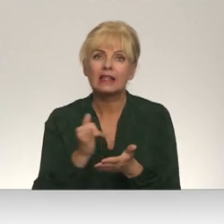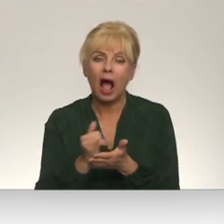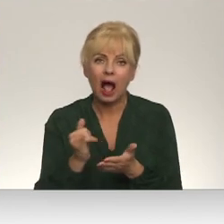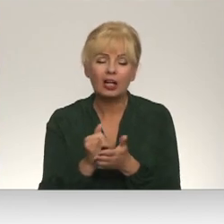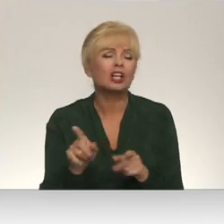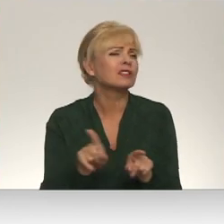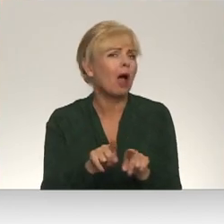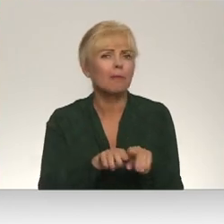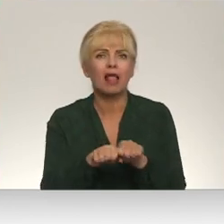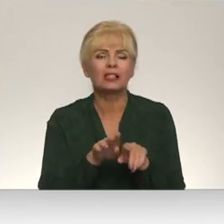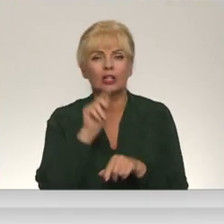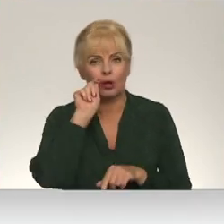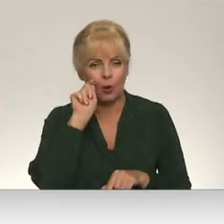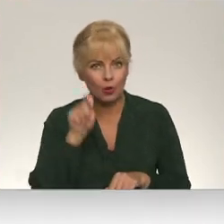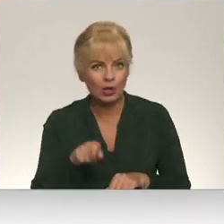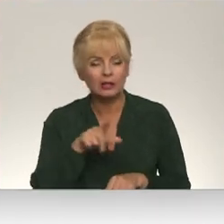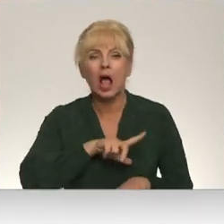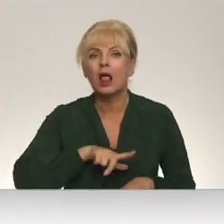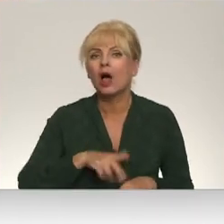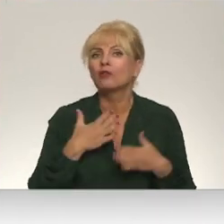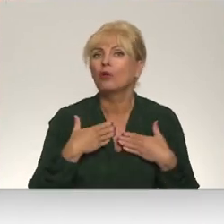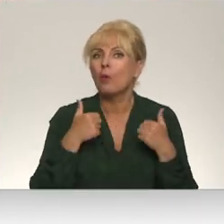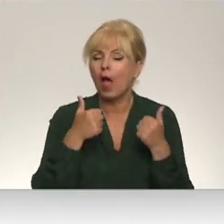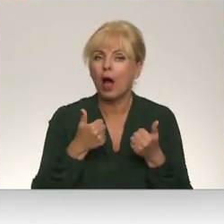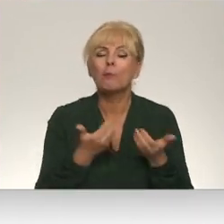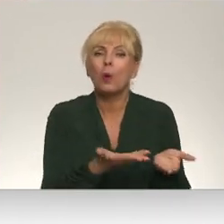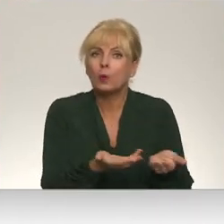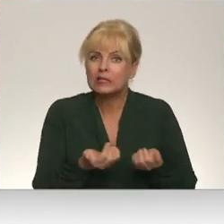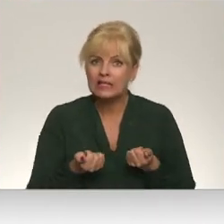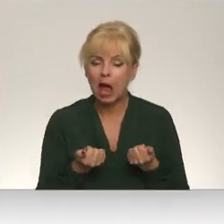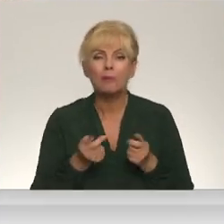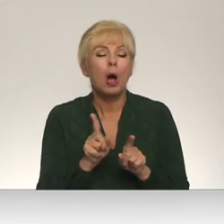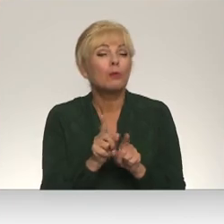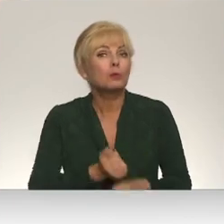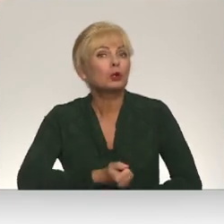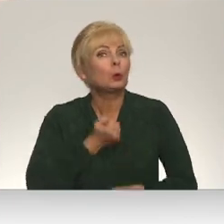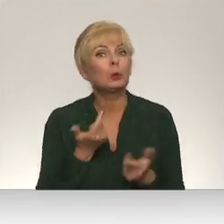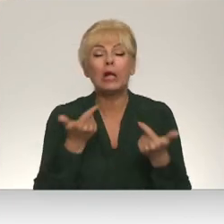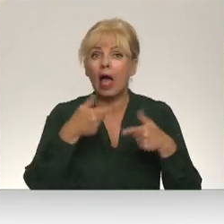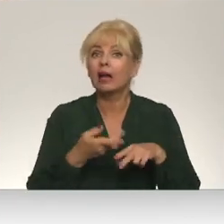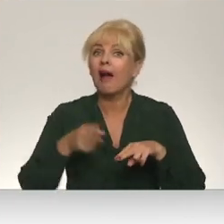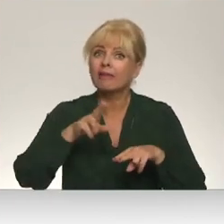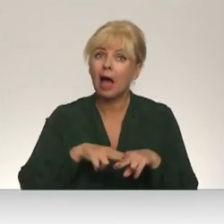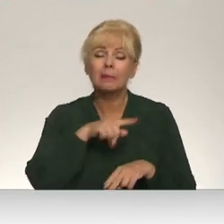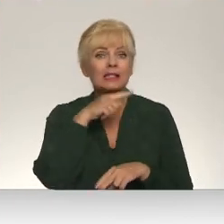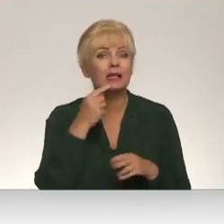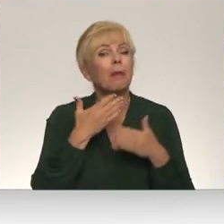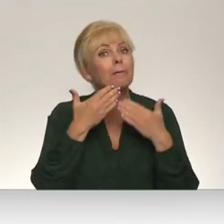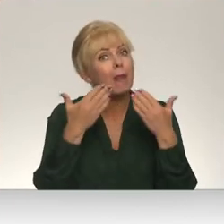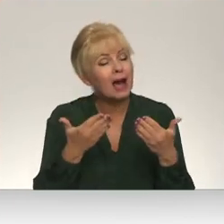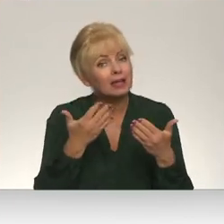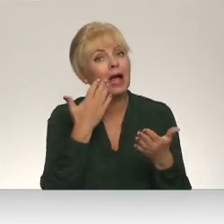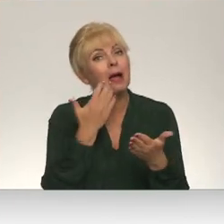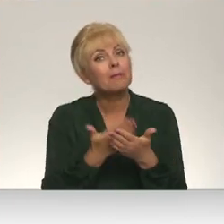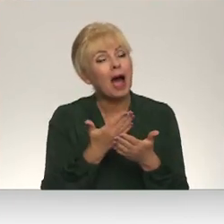Ukrainā. Latvija mūs ir ļoti labi uzņēmusi, mums grūtā laikā. Tāpēc mēs gribam pateikties un izrādīt